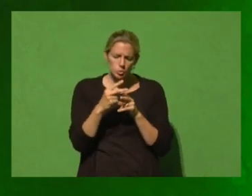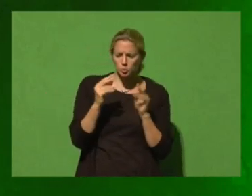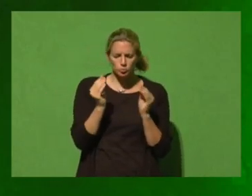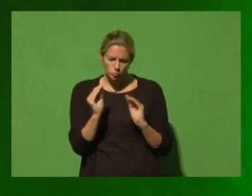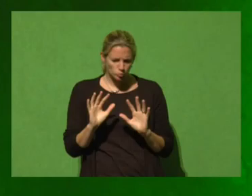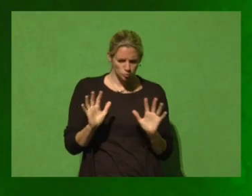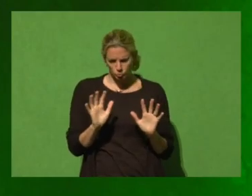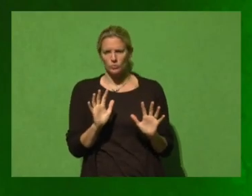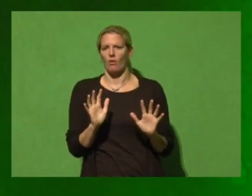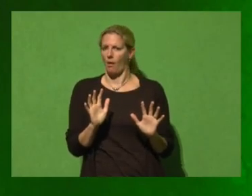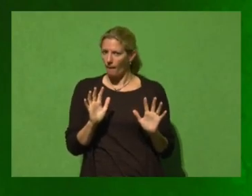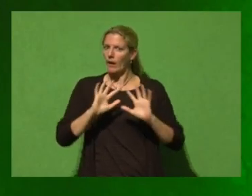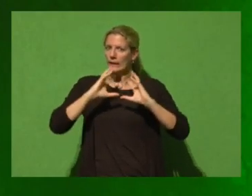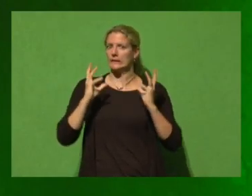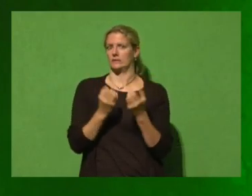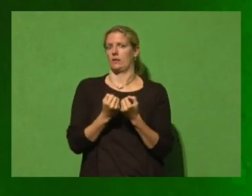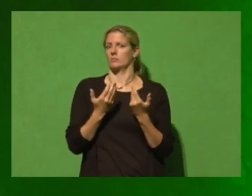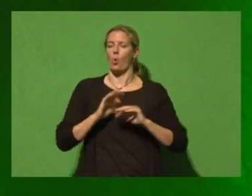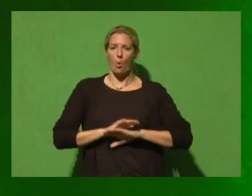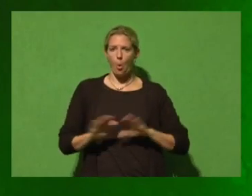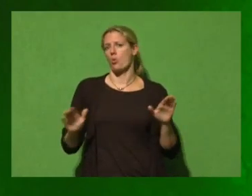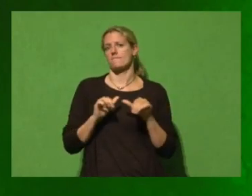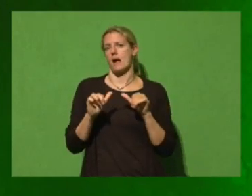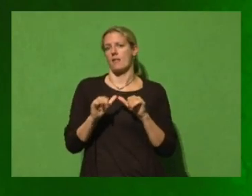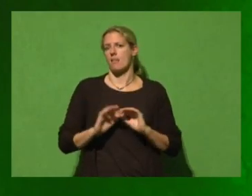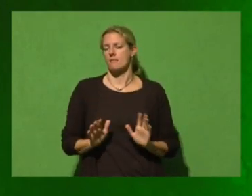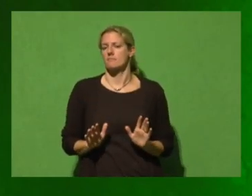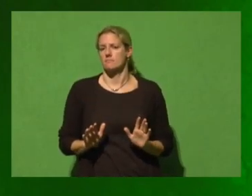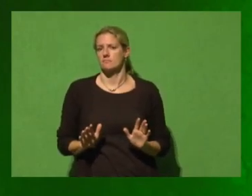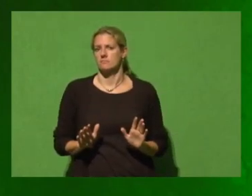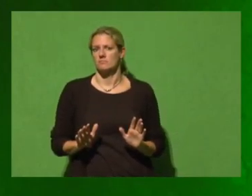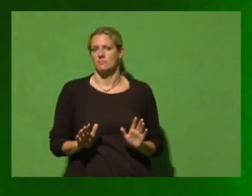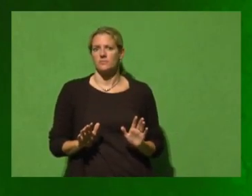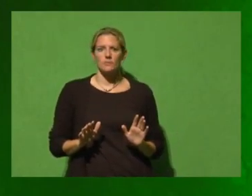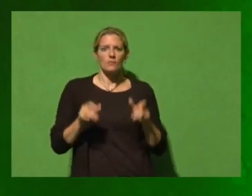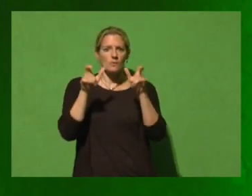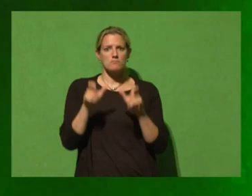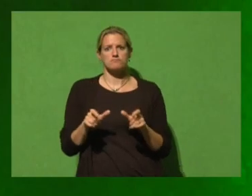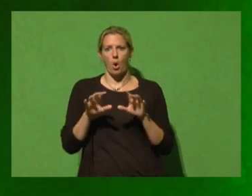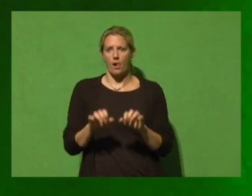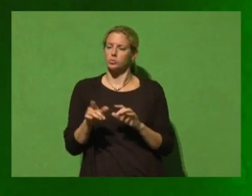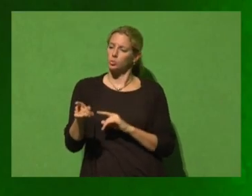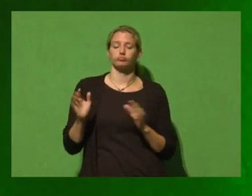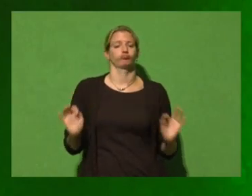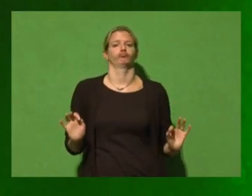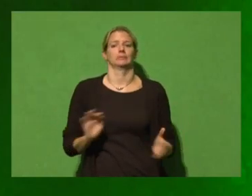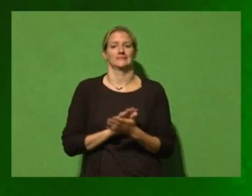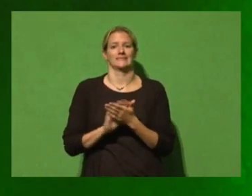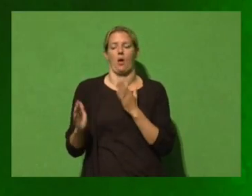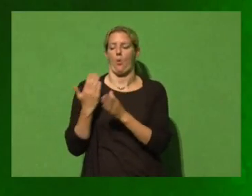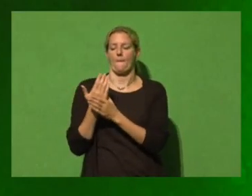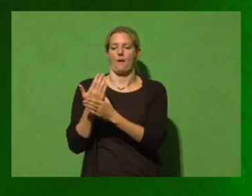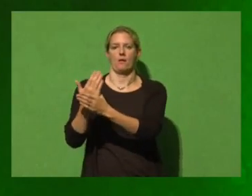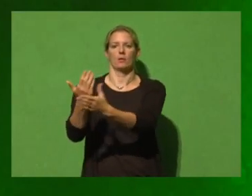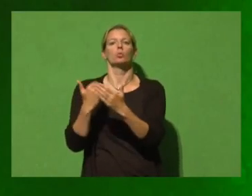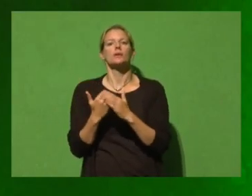waren, ohne Beanstandung und die gesamte Buchhaltung in einem sehr erfreulichen Zustand. Und deswegen